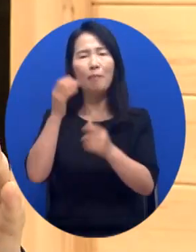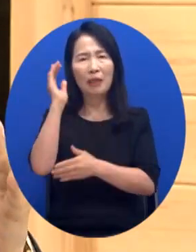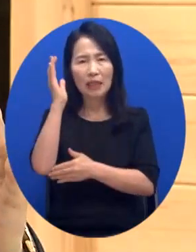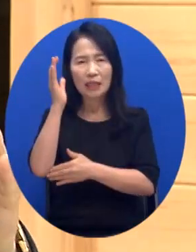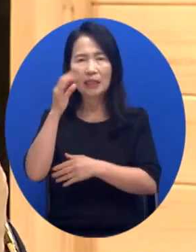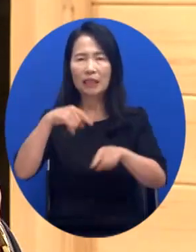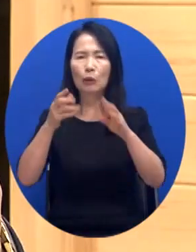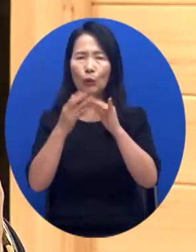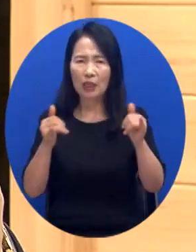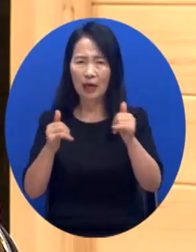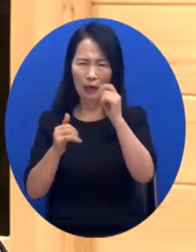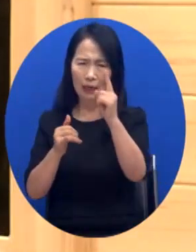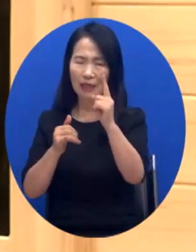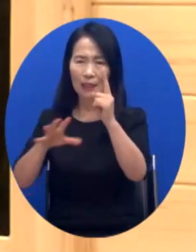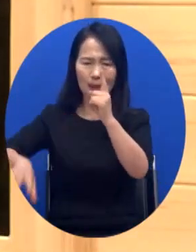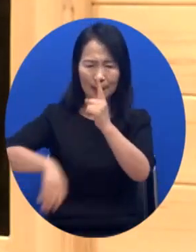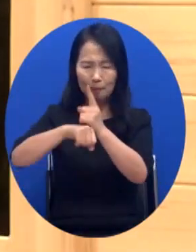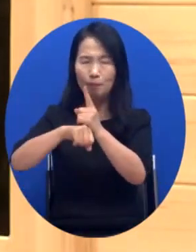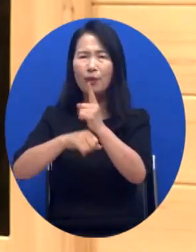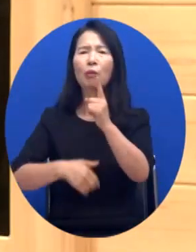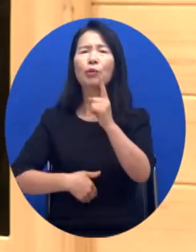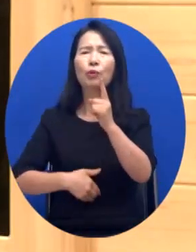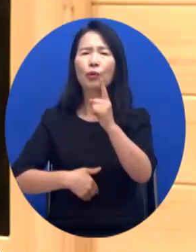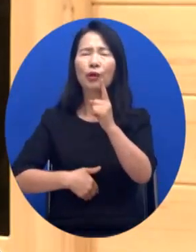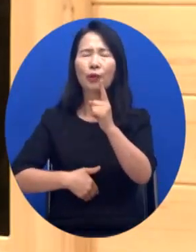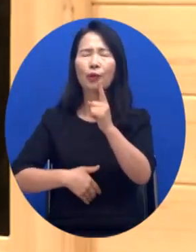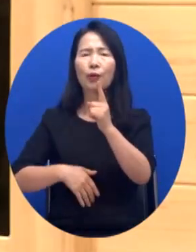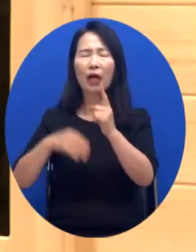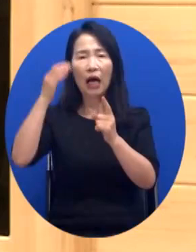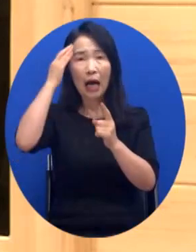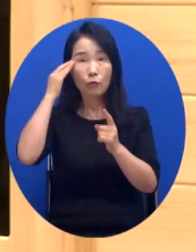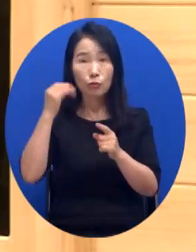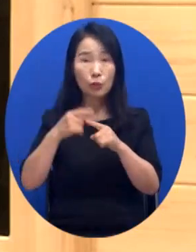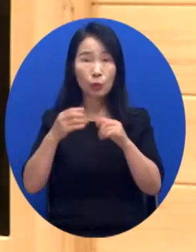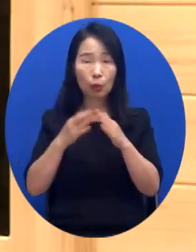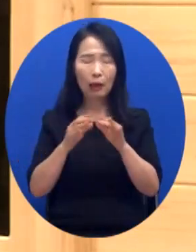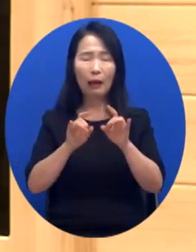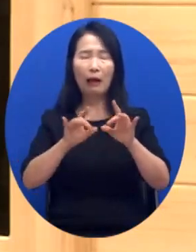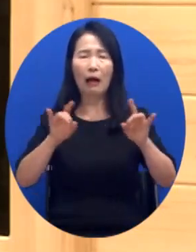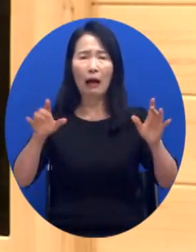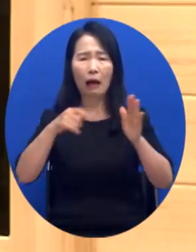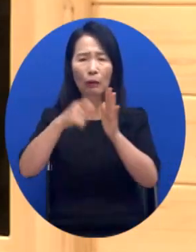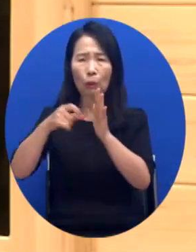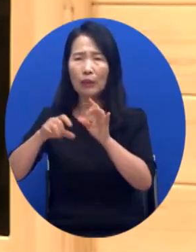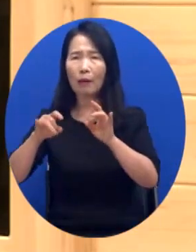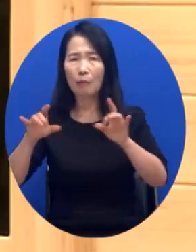그래서 일단 우리 한국교회가 다 뭐 각계 전투를 하면 이건 할